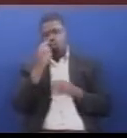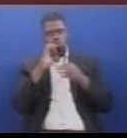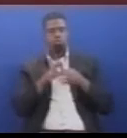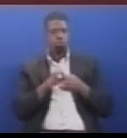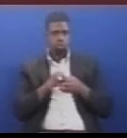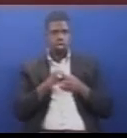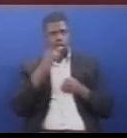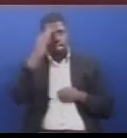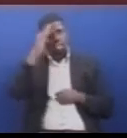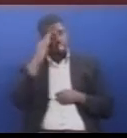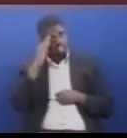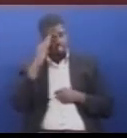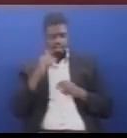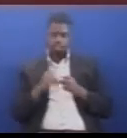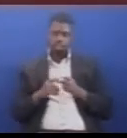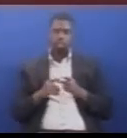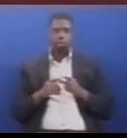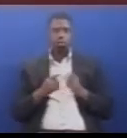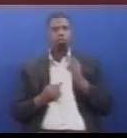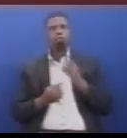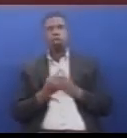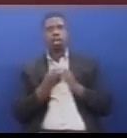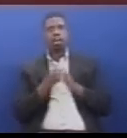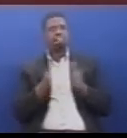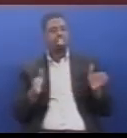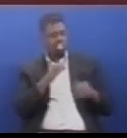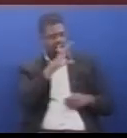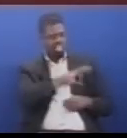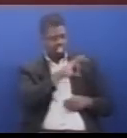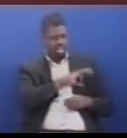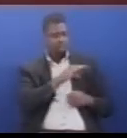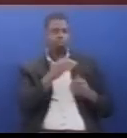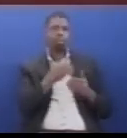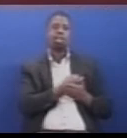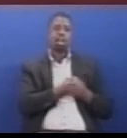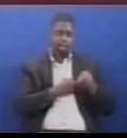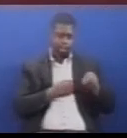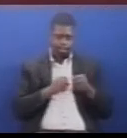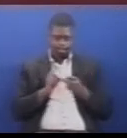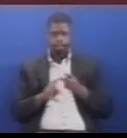Ulinzi la Wananchi wa Tanzania kulingana na nafasi za ajira zinazopatikana. B.